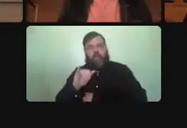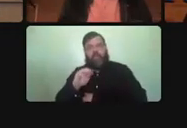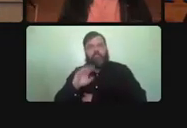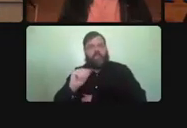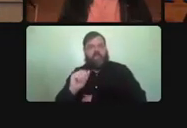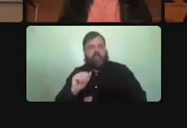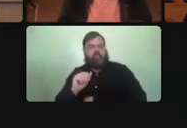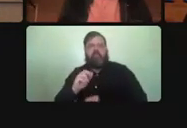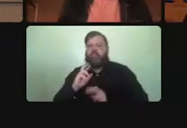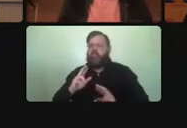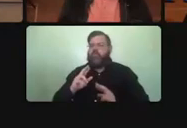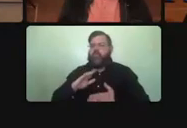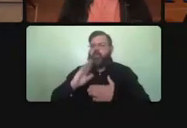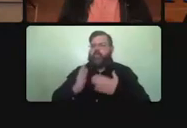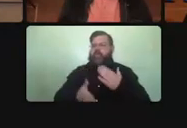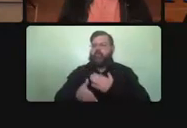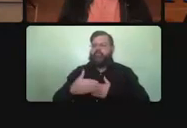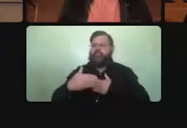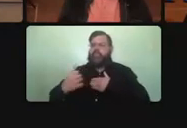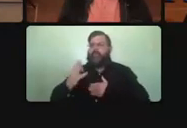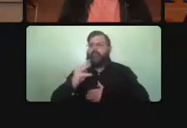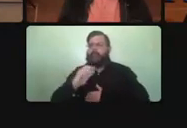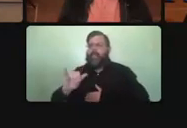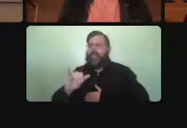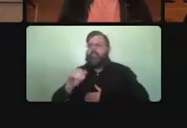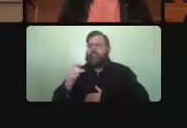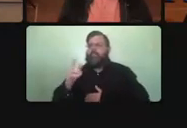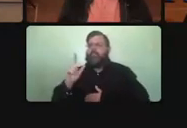litapakana na YMCA.